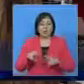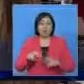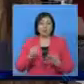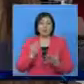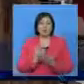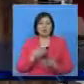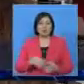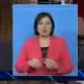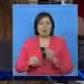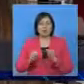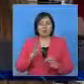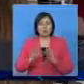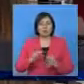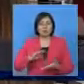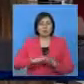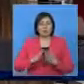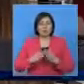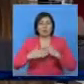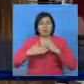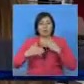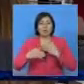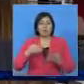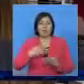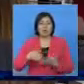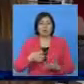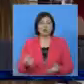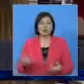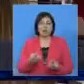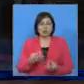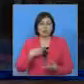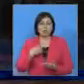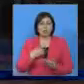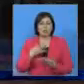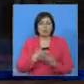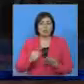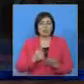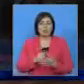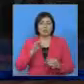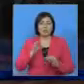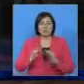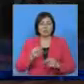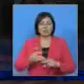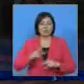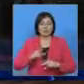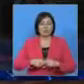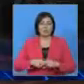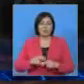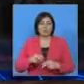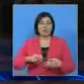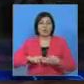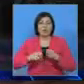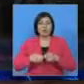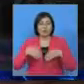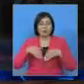Облыс прокуратурасы келісім шарттық аумақтарды алып тастау қажеттілігін көрсетті. Бас прокурордың ұстанымы да осы. Бүгінде бұл мәселе